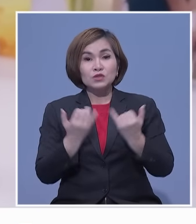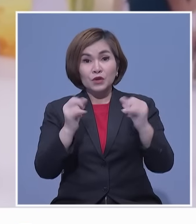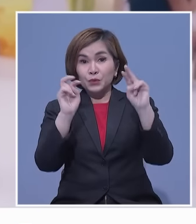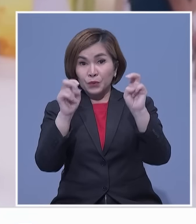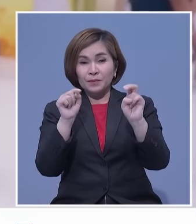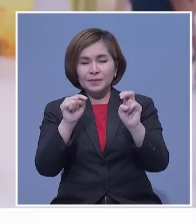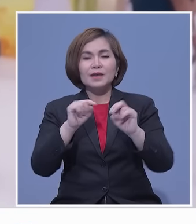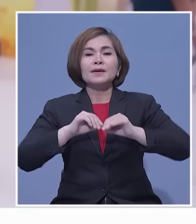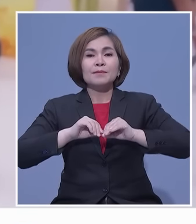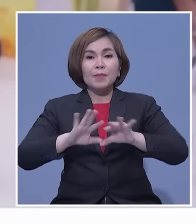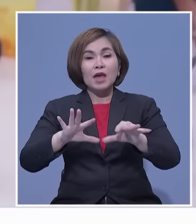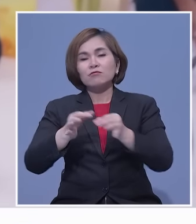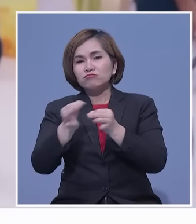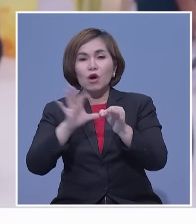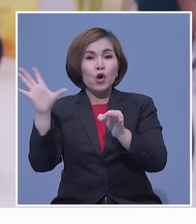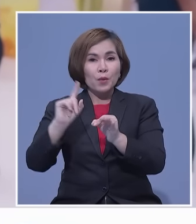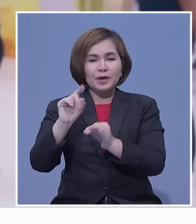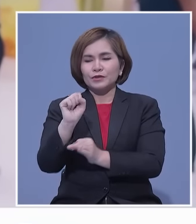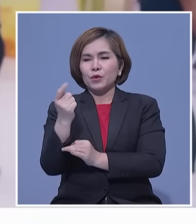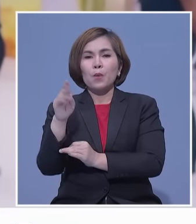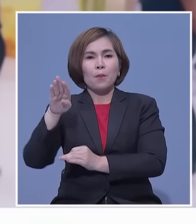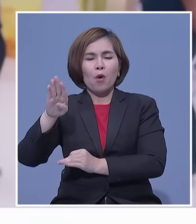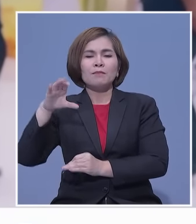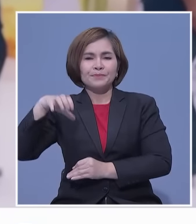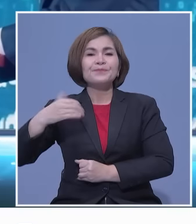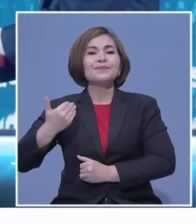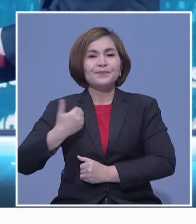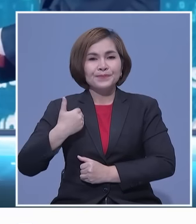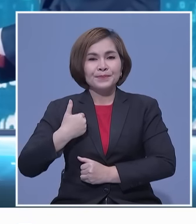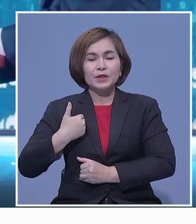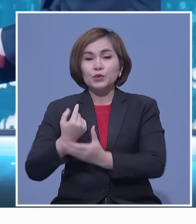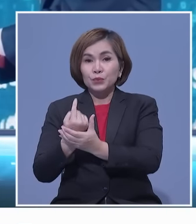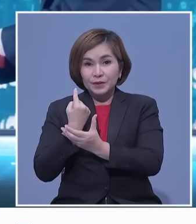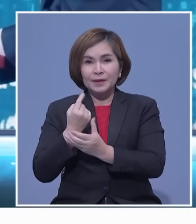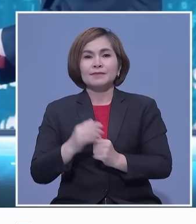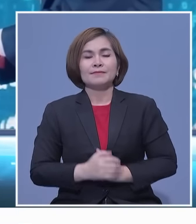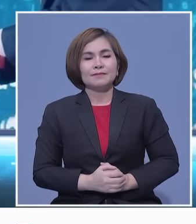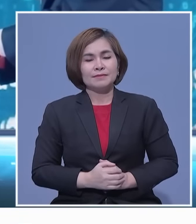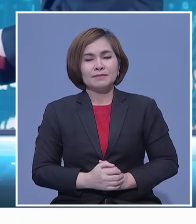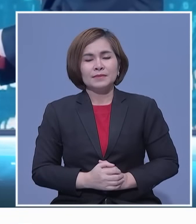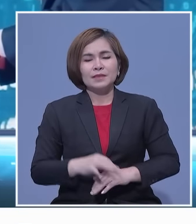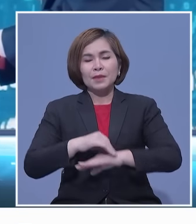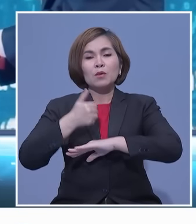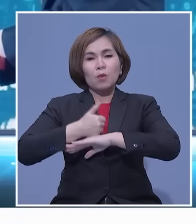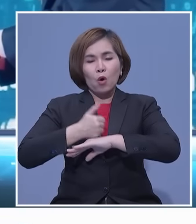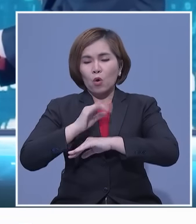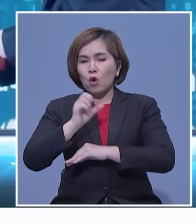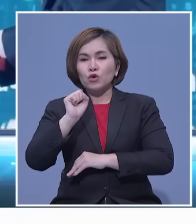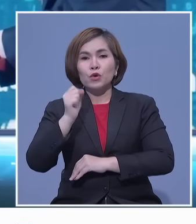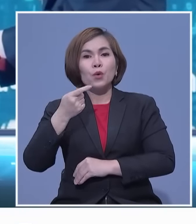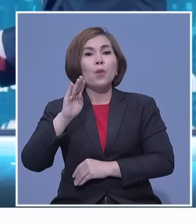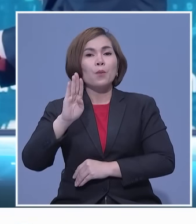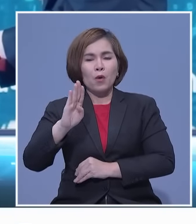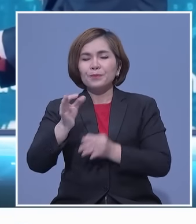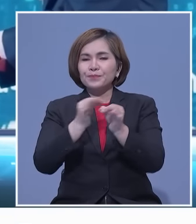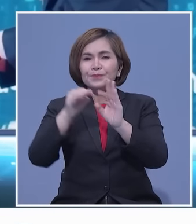คำชี้แจงจากทางสำนักงานคณะกรรมการคุ้มครองผู้บริโภคนะครับคุณจิตติพัฒน์บุญสมผอสคบเนี่ยนะครับก็ชี้